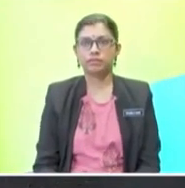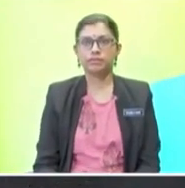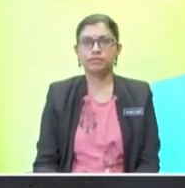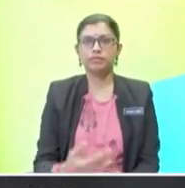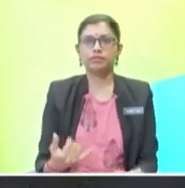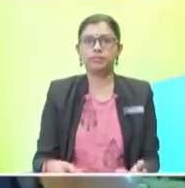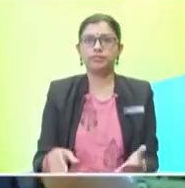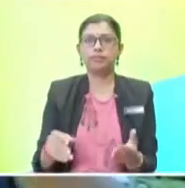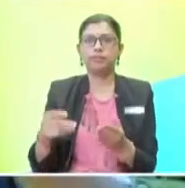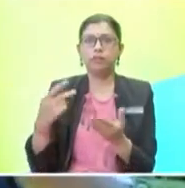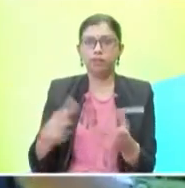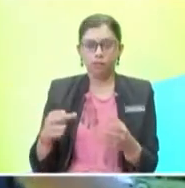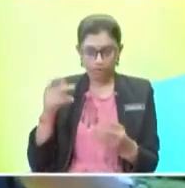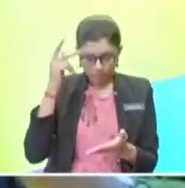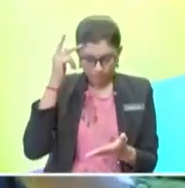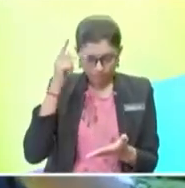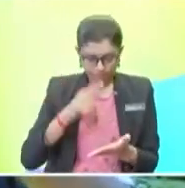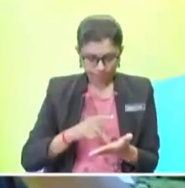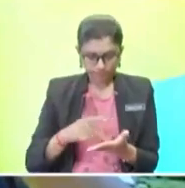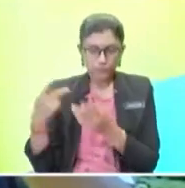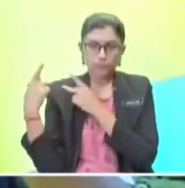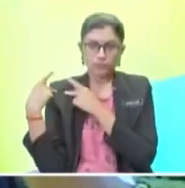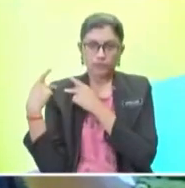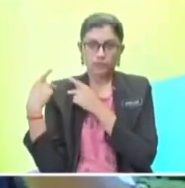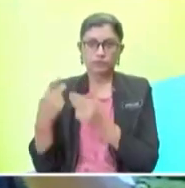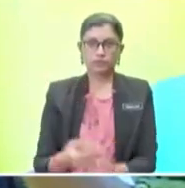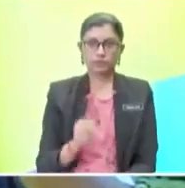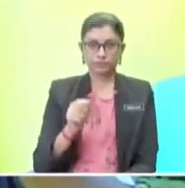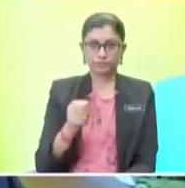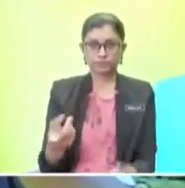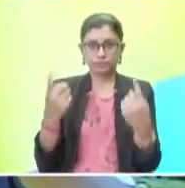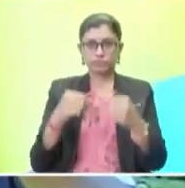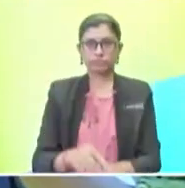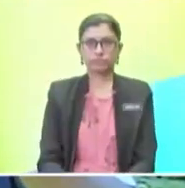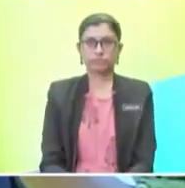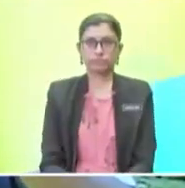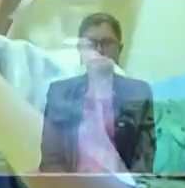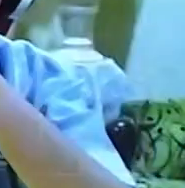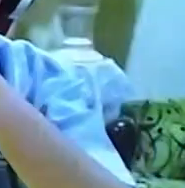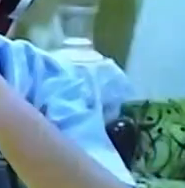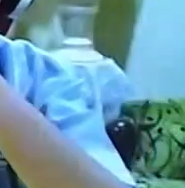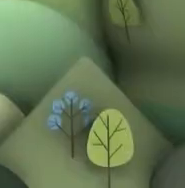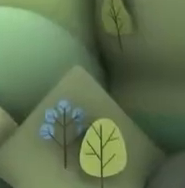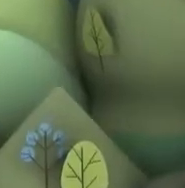kenali peranan diri. Kita nak rehat dahulu sebentar, cikgu. Boleh? Silakan. Kita kembali lagi selepas ini.